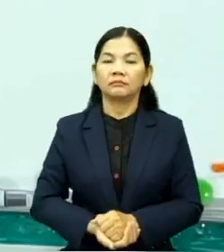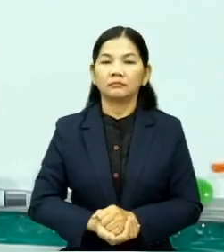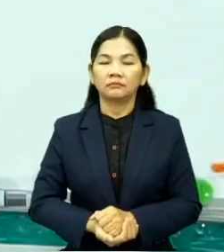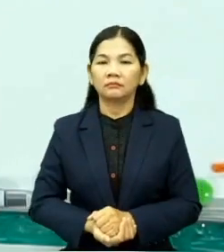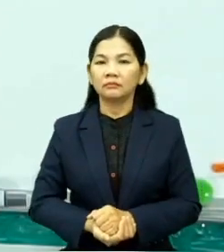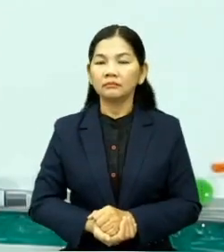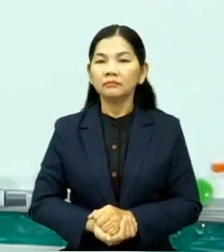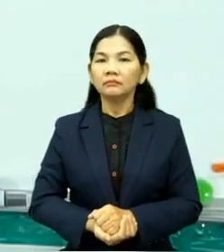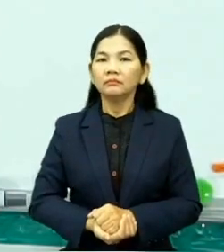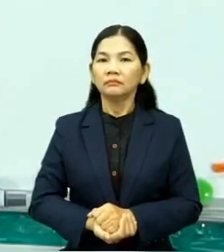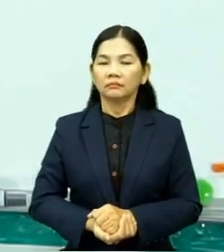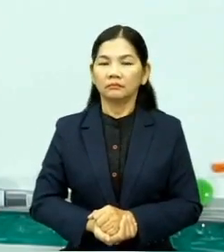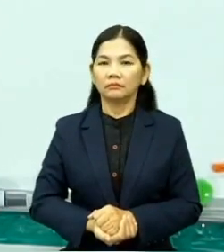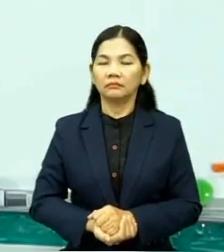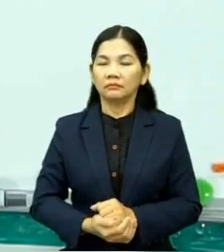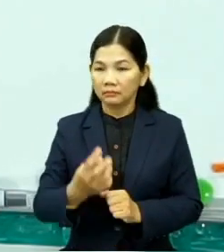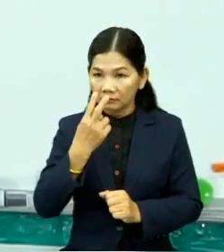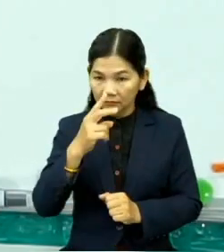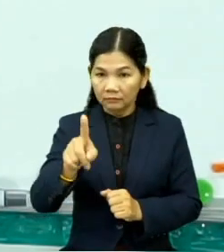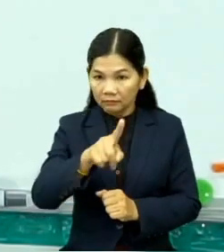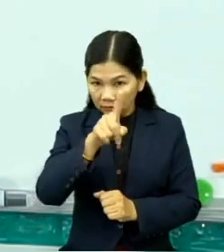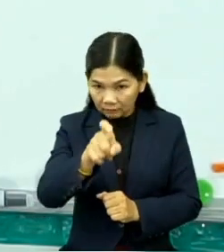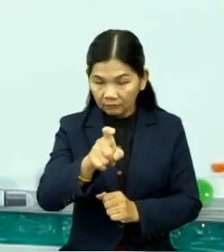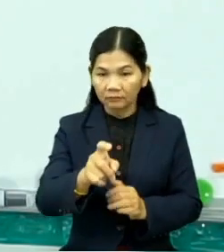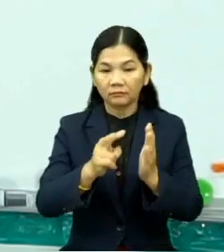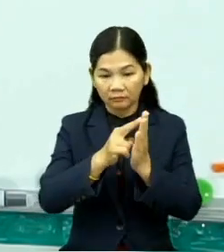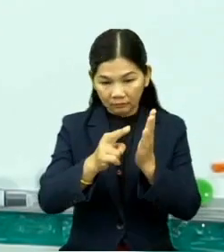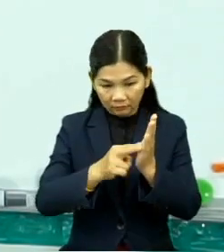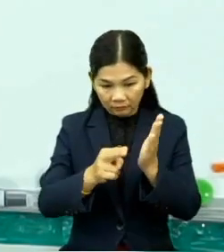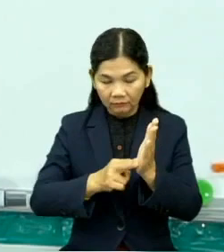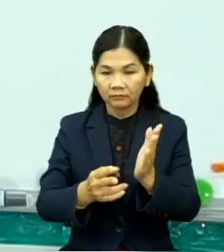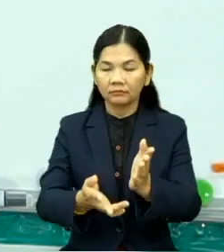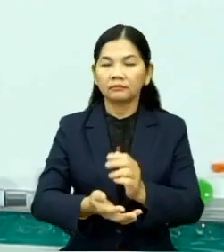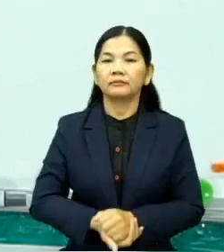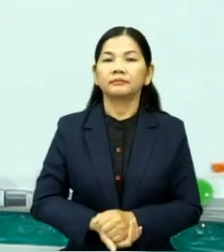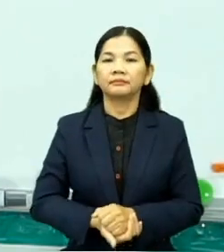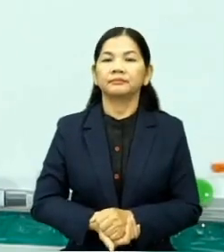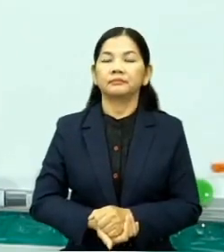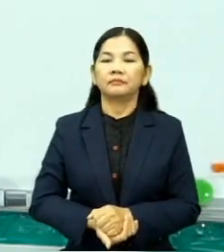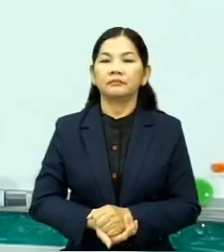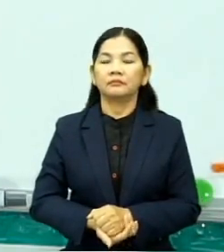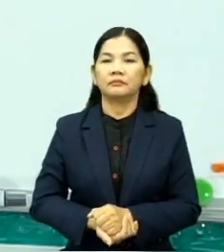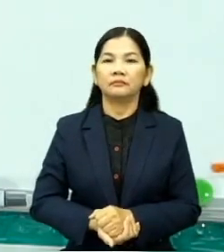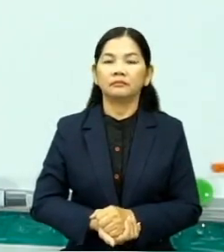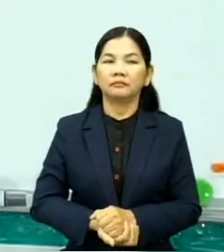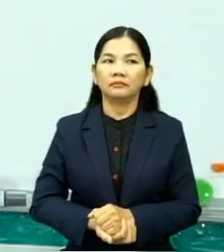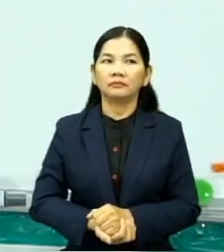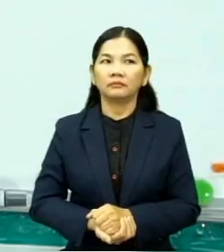198ណាកូនចាអញ្ចឹងកូននឹងឃើញសំណួរនៅក្នុងអត្ថបទរបស់យើងចា